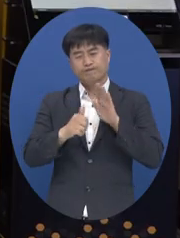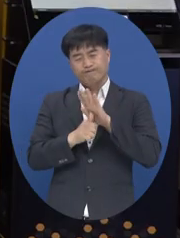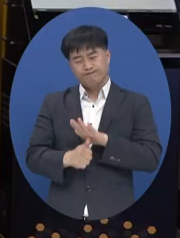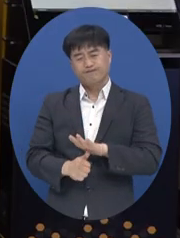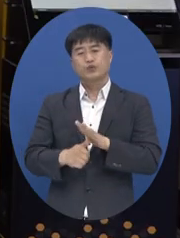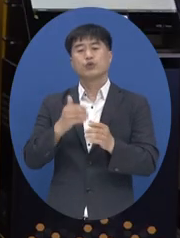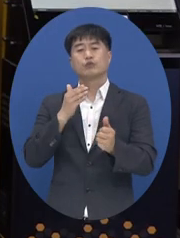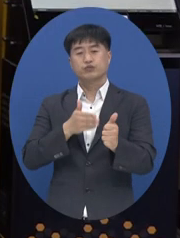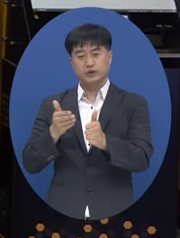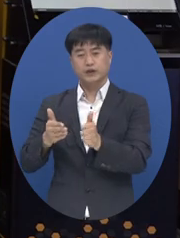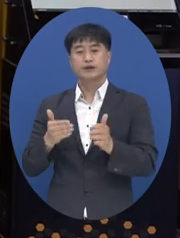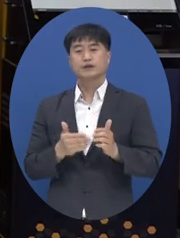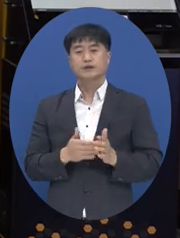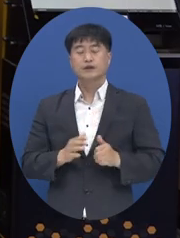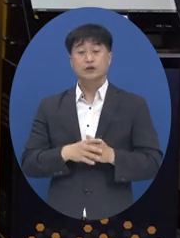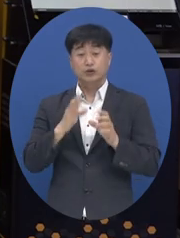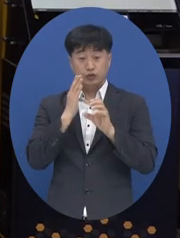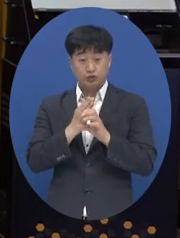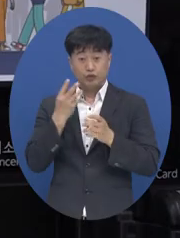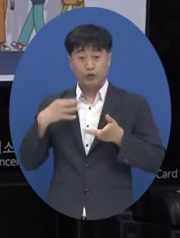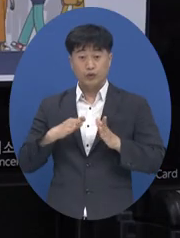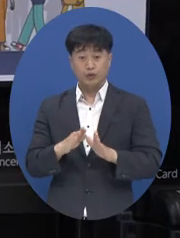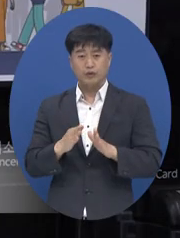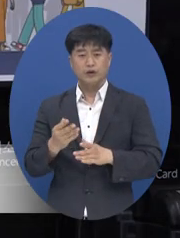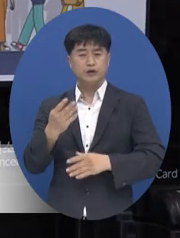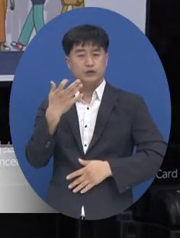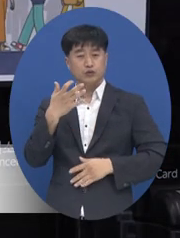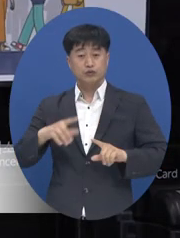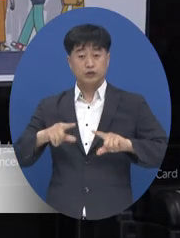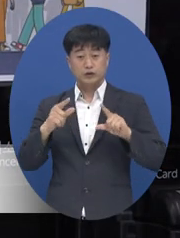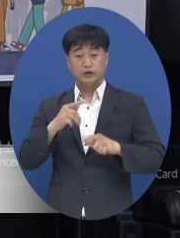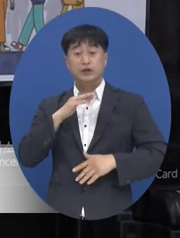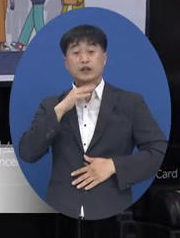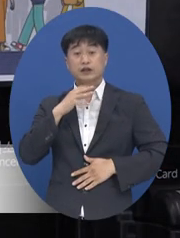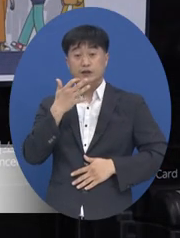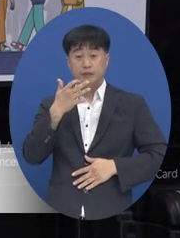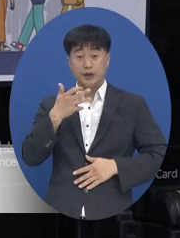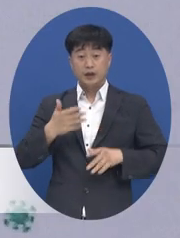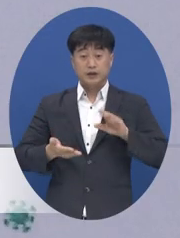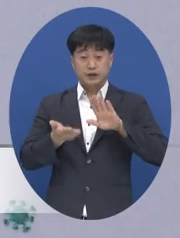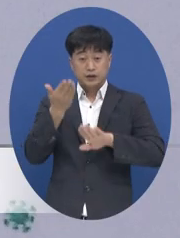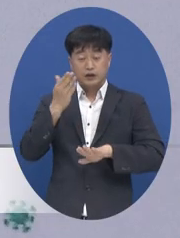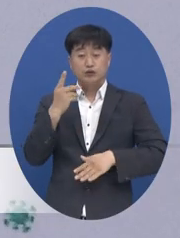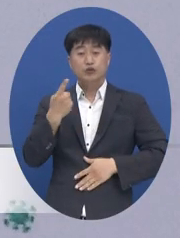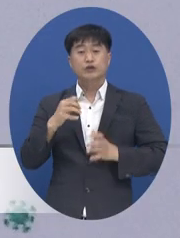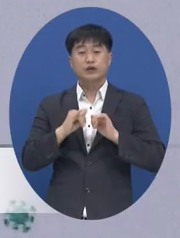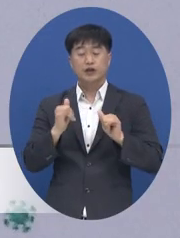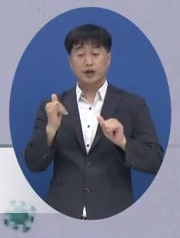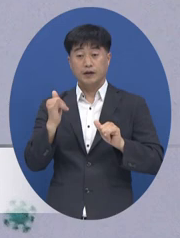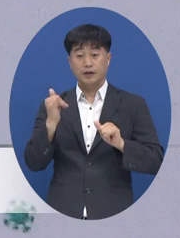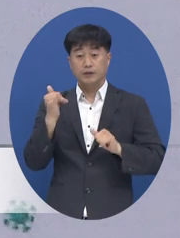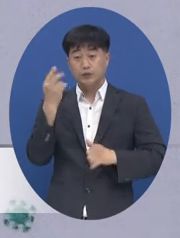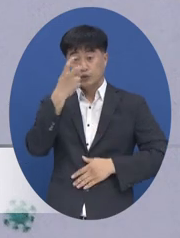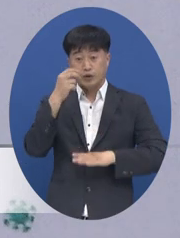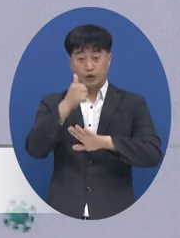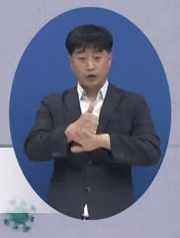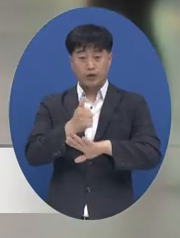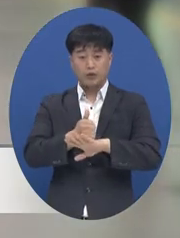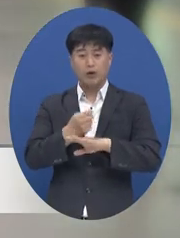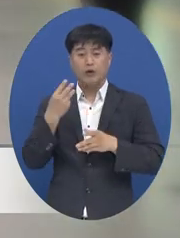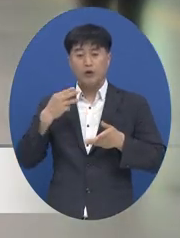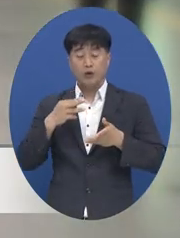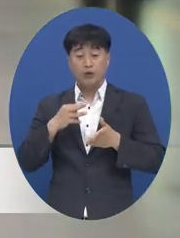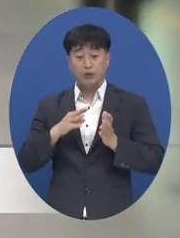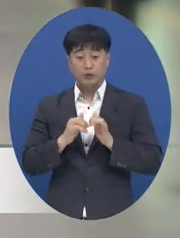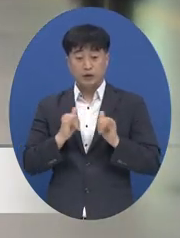당부했습니다 이런 가운데 경기도가 지난 19일 18세 이상 도민 천명 의 대상으로 한 여론조사 결과 도민의